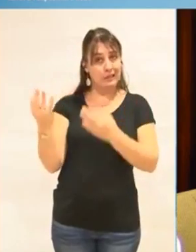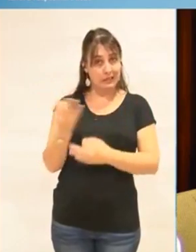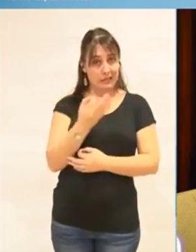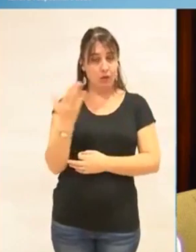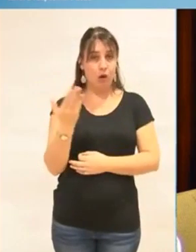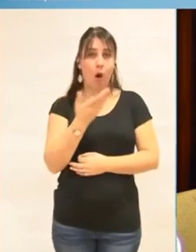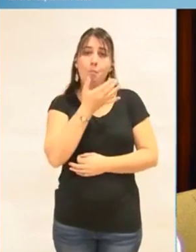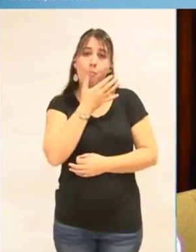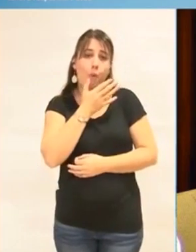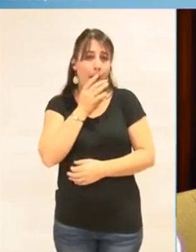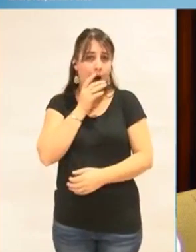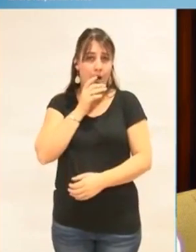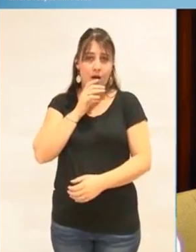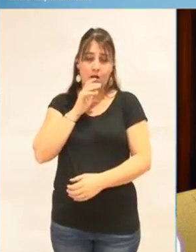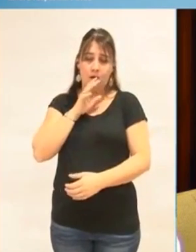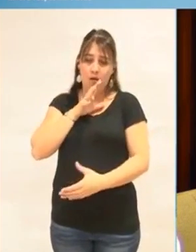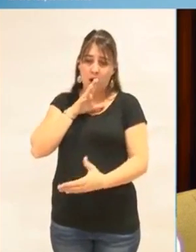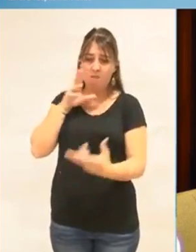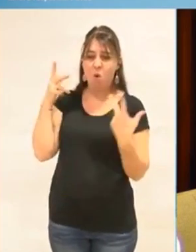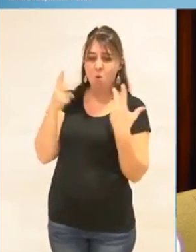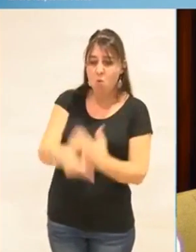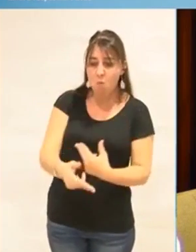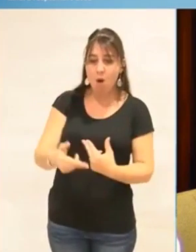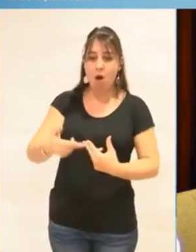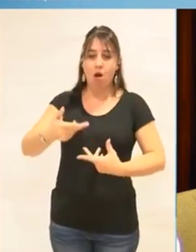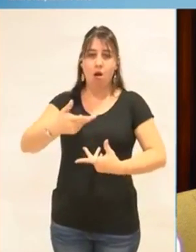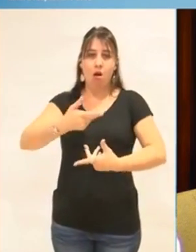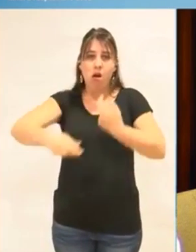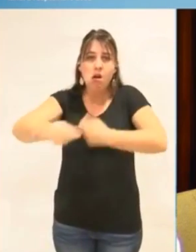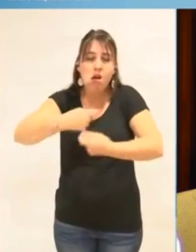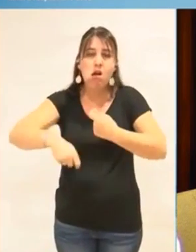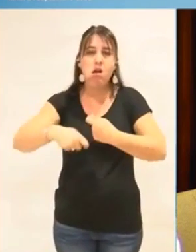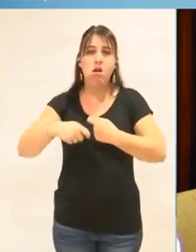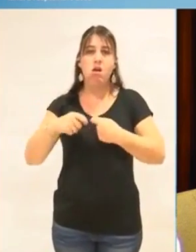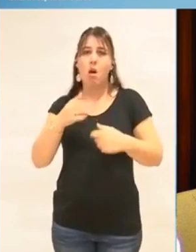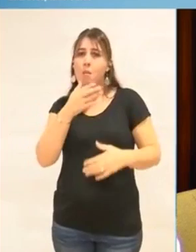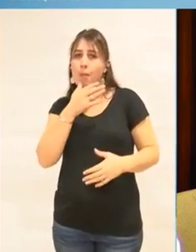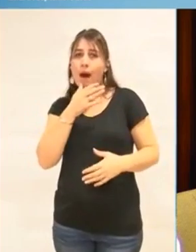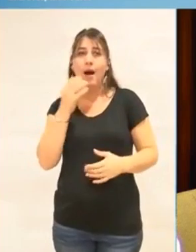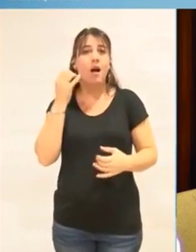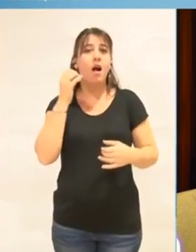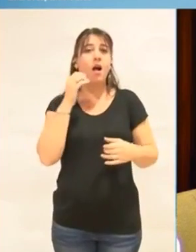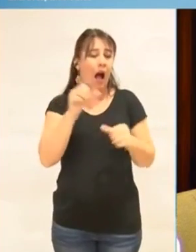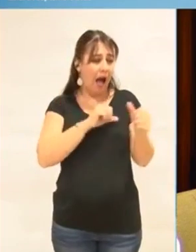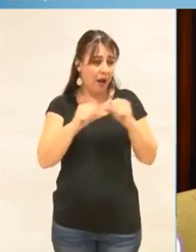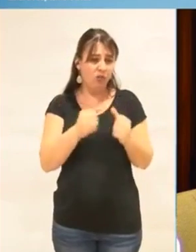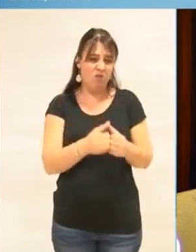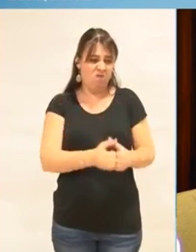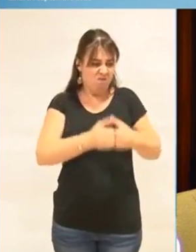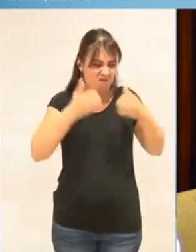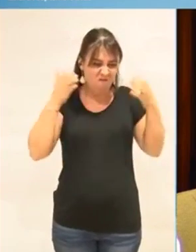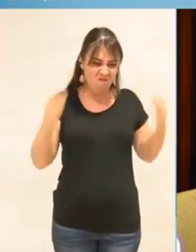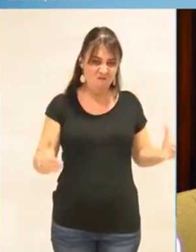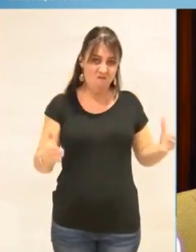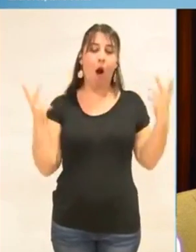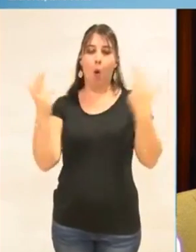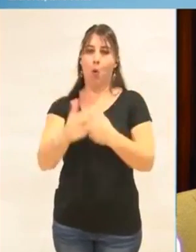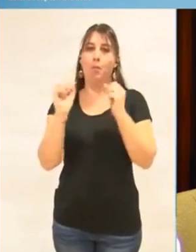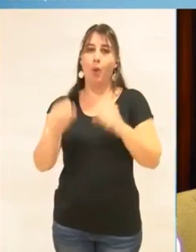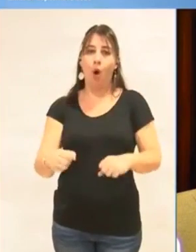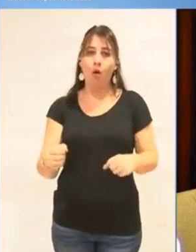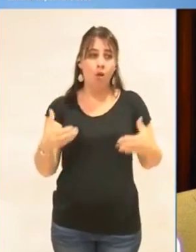contre ces trafics et ces acteurs s'il n'y avait pas de moyens supplémentaires. Alors,